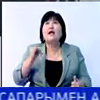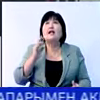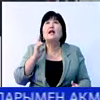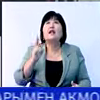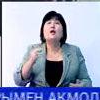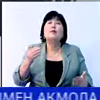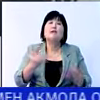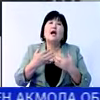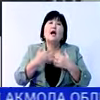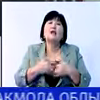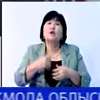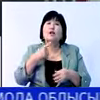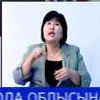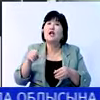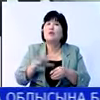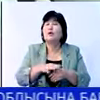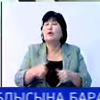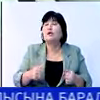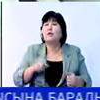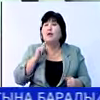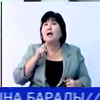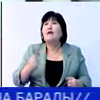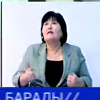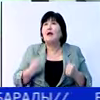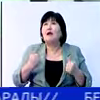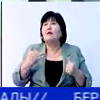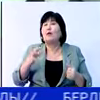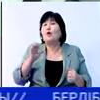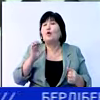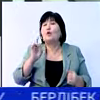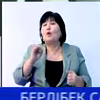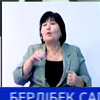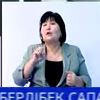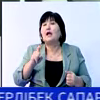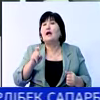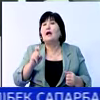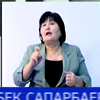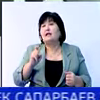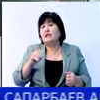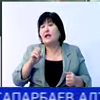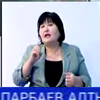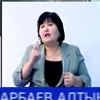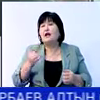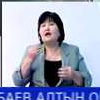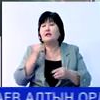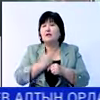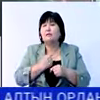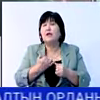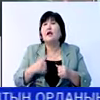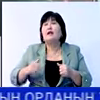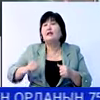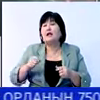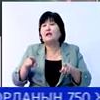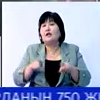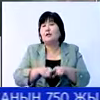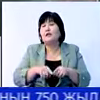жаңа технологияның тілін меңгеруге бейім жас. Талантты өрен робототехника үйірмесінде алған білімін кәдеге асырып жүр. Қатарластармен